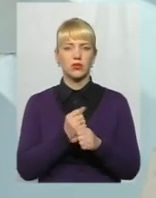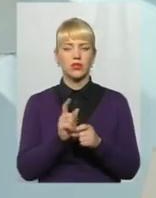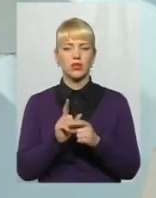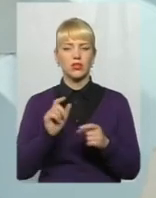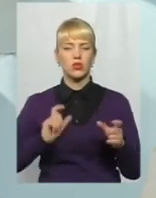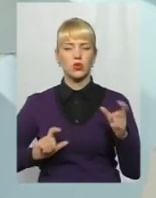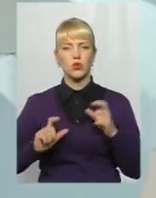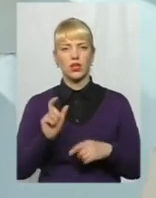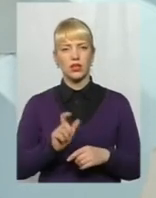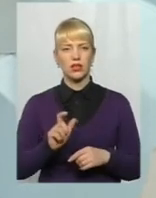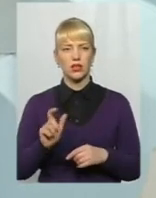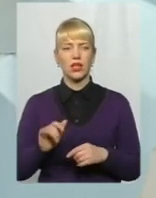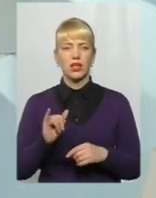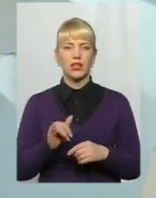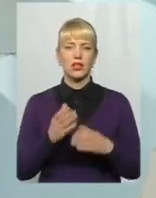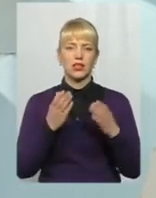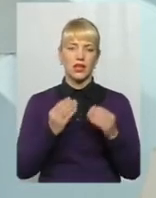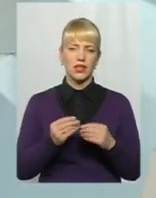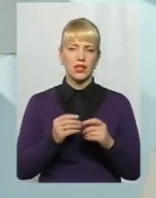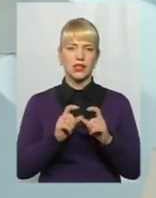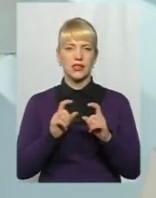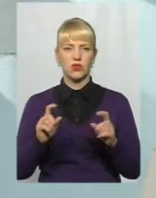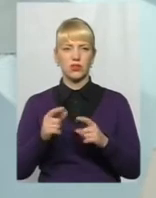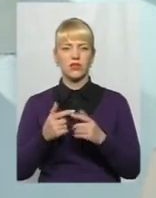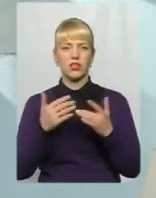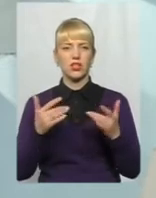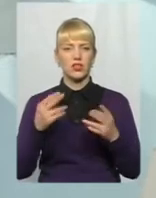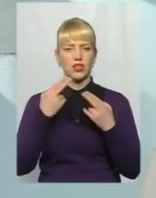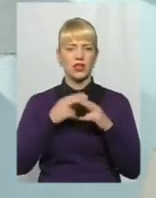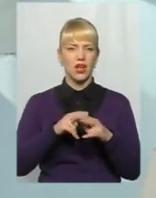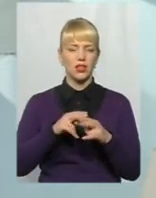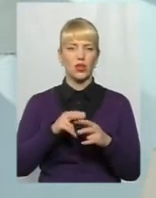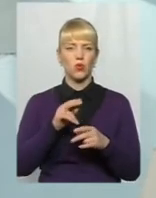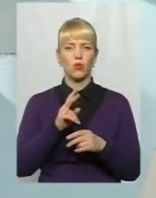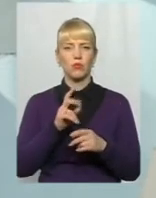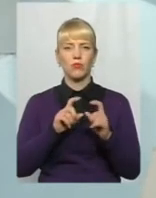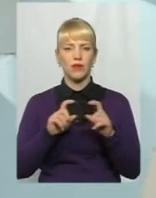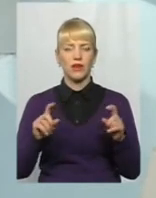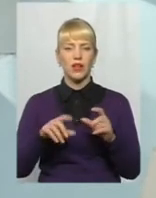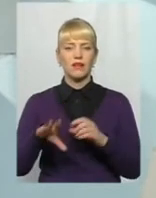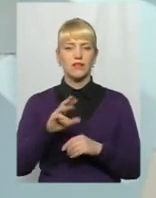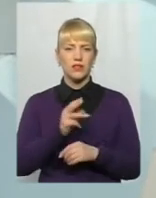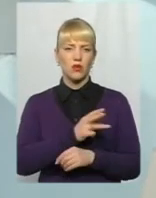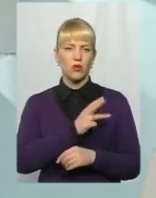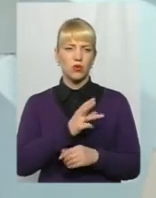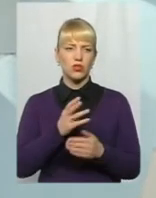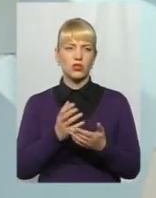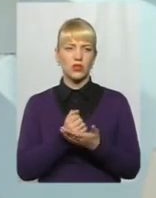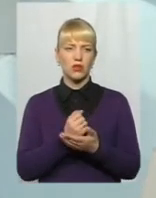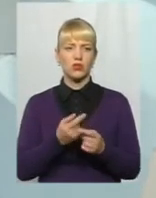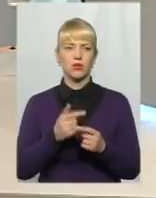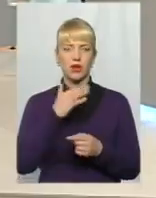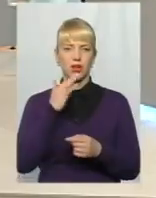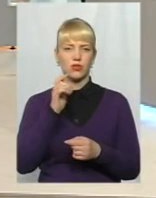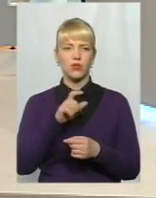студенти вищих навчальних закладів, так і різних наших технікумів. Вони, в принципі, охоче виходять. Багато людей приходить. Так,